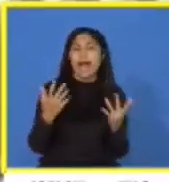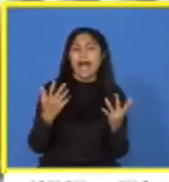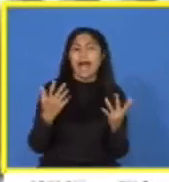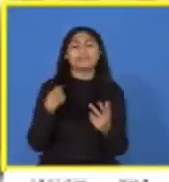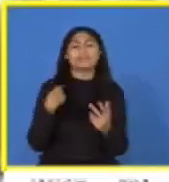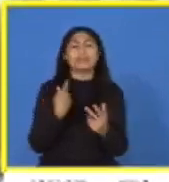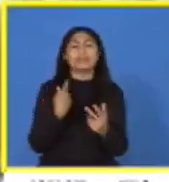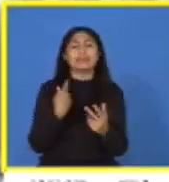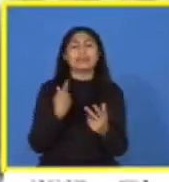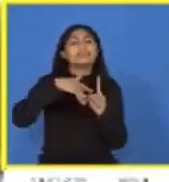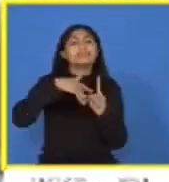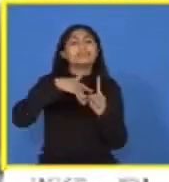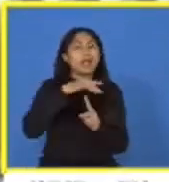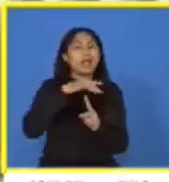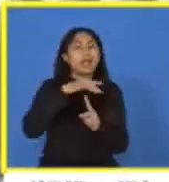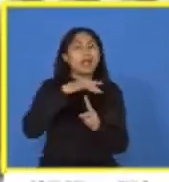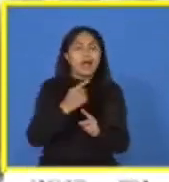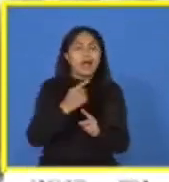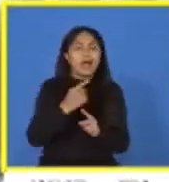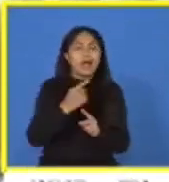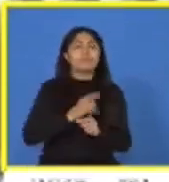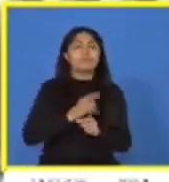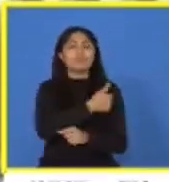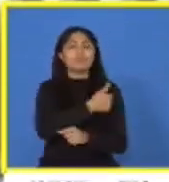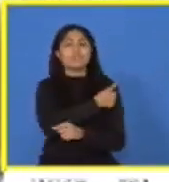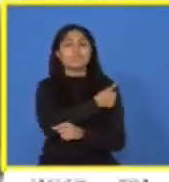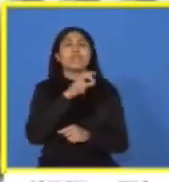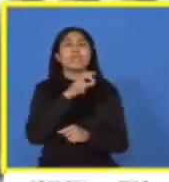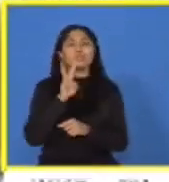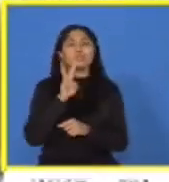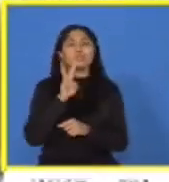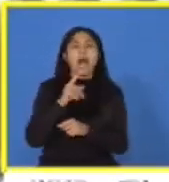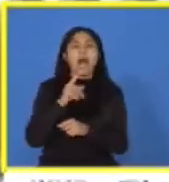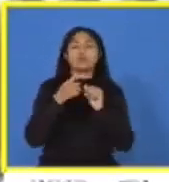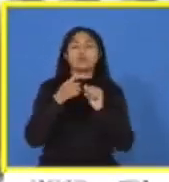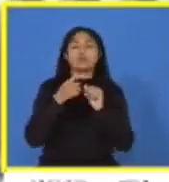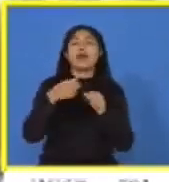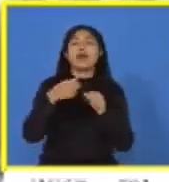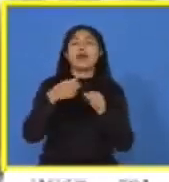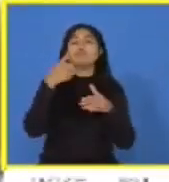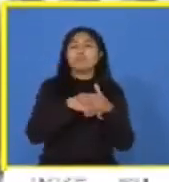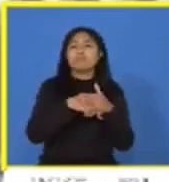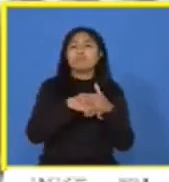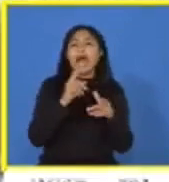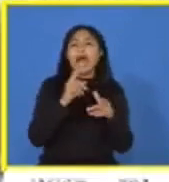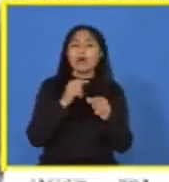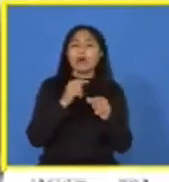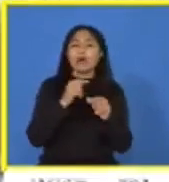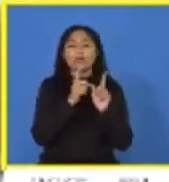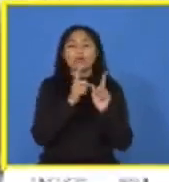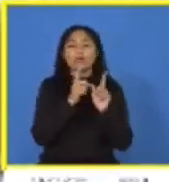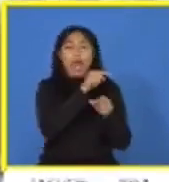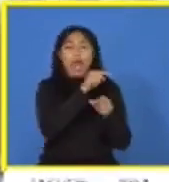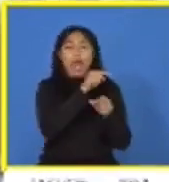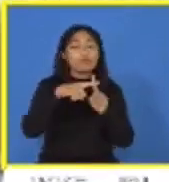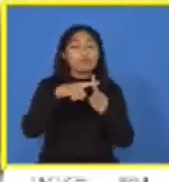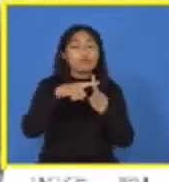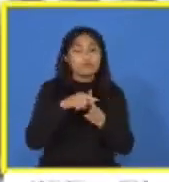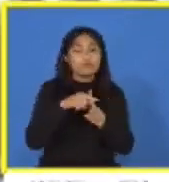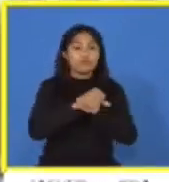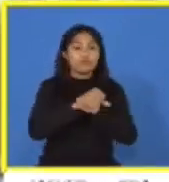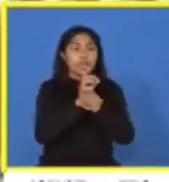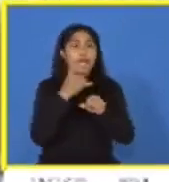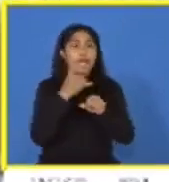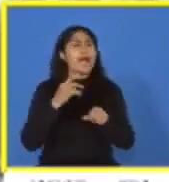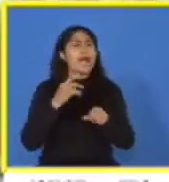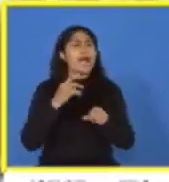agar datang untuk melakukan vaksinasi kedua bila jatuh tempo. Baik. Atau ketika dia positif, dia yang